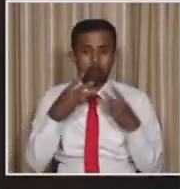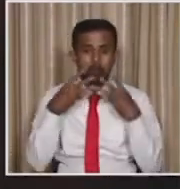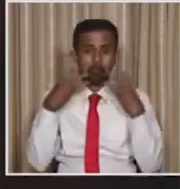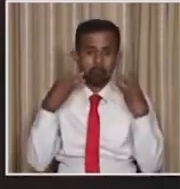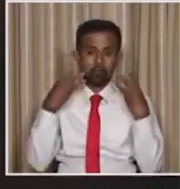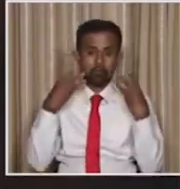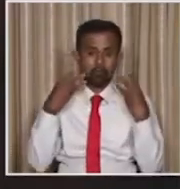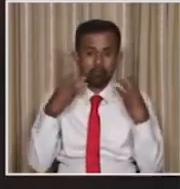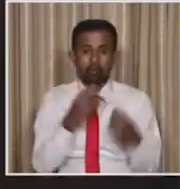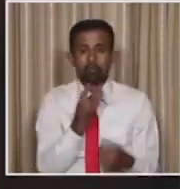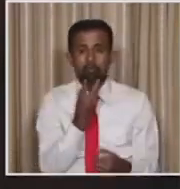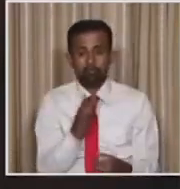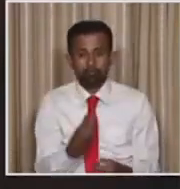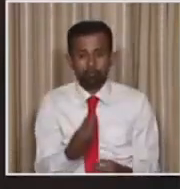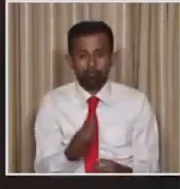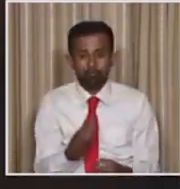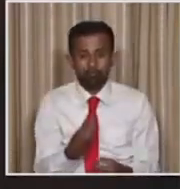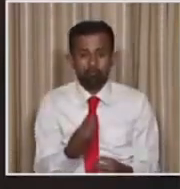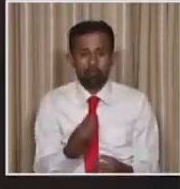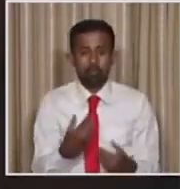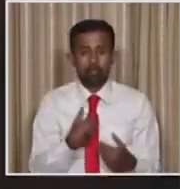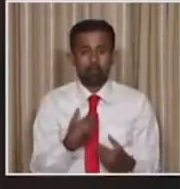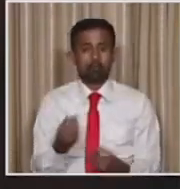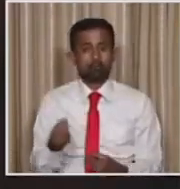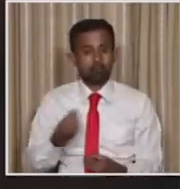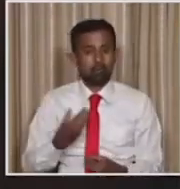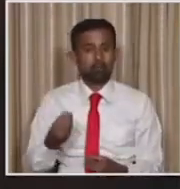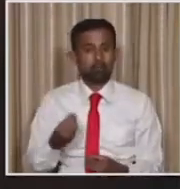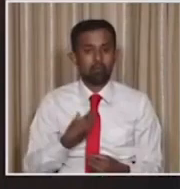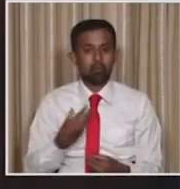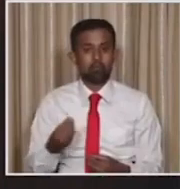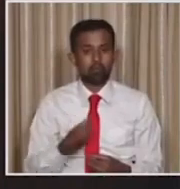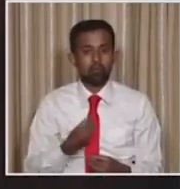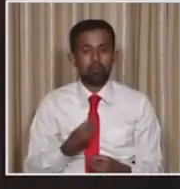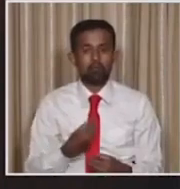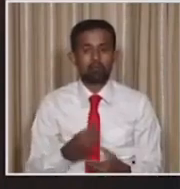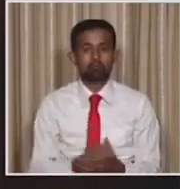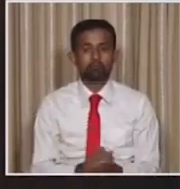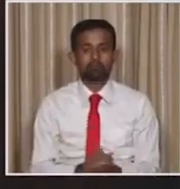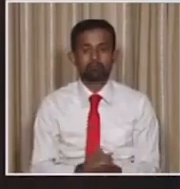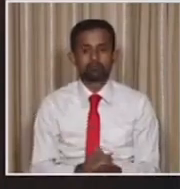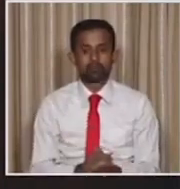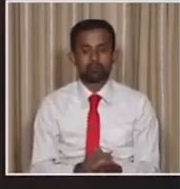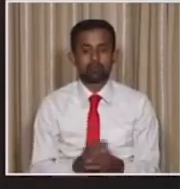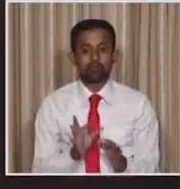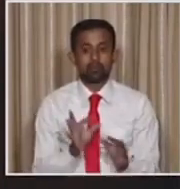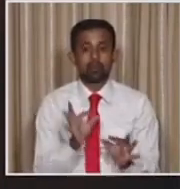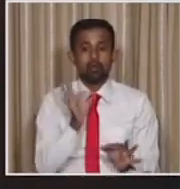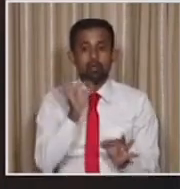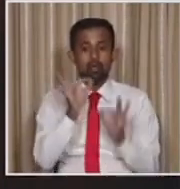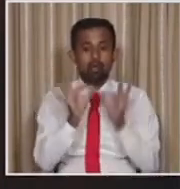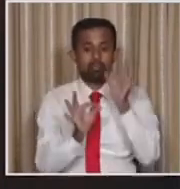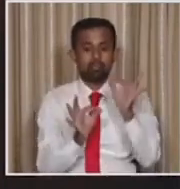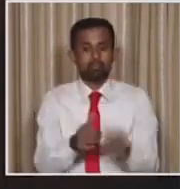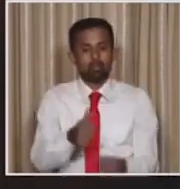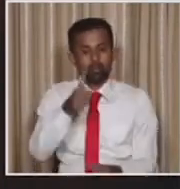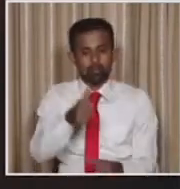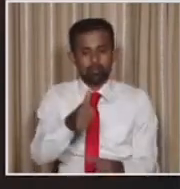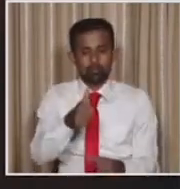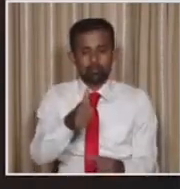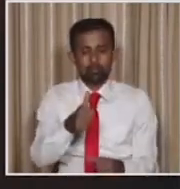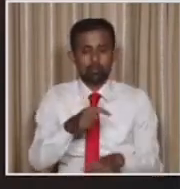පූසෙක් එළුවෙක් අපිට ගන්න සිද්ධ වුණේ. ඒ උපමා කතාව බොහොම හොඳ එකක්.